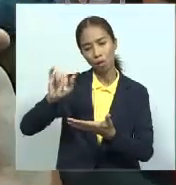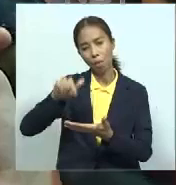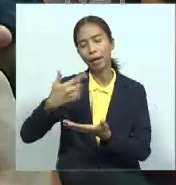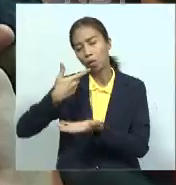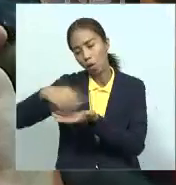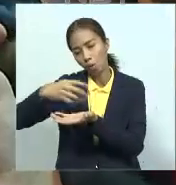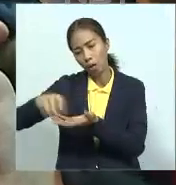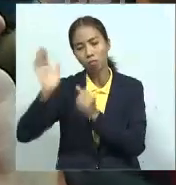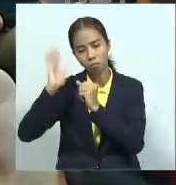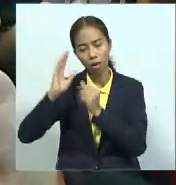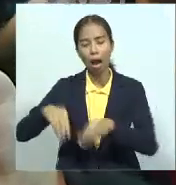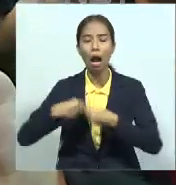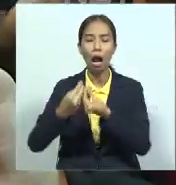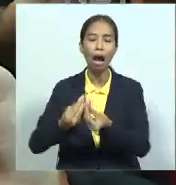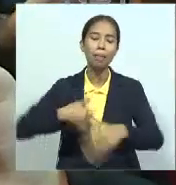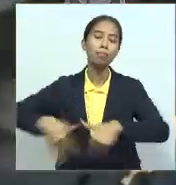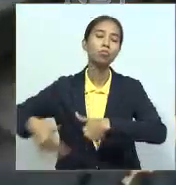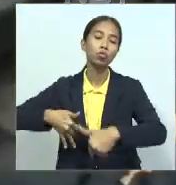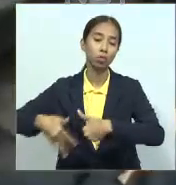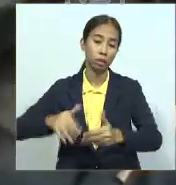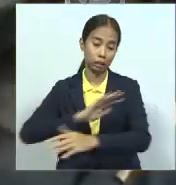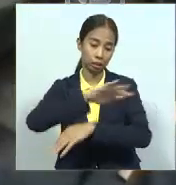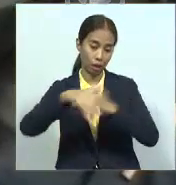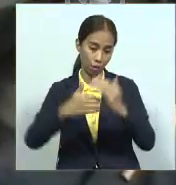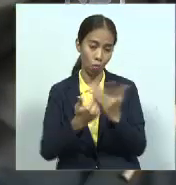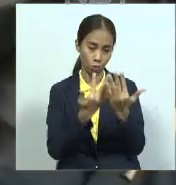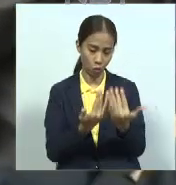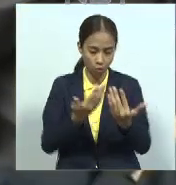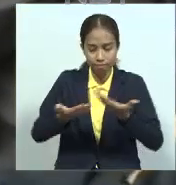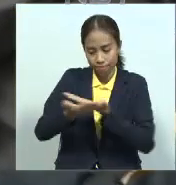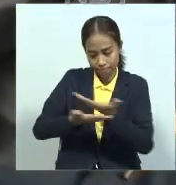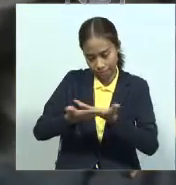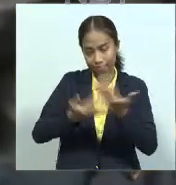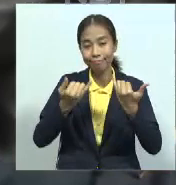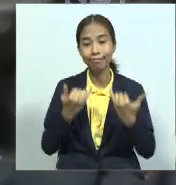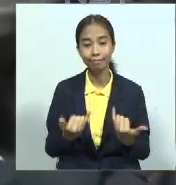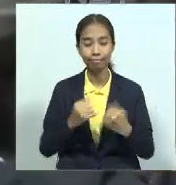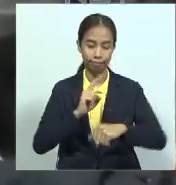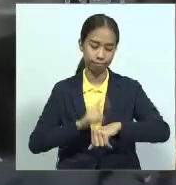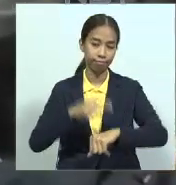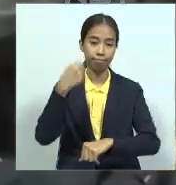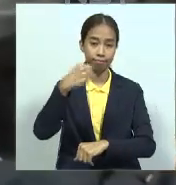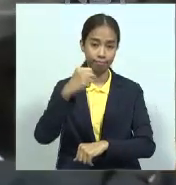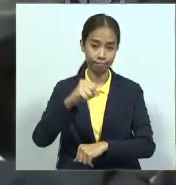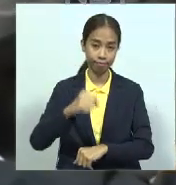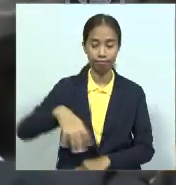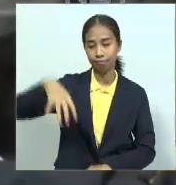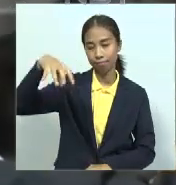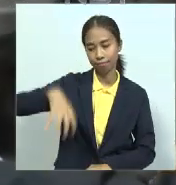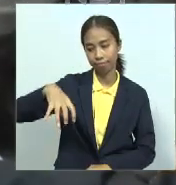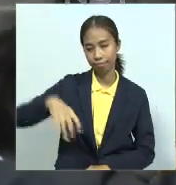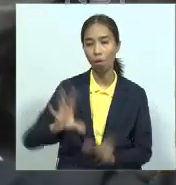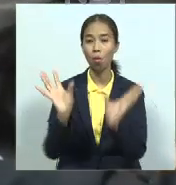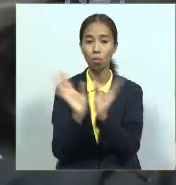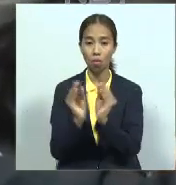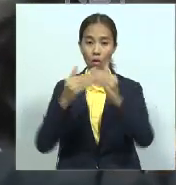าเป็นประโยชน์กับประชาชนซึ่งจะนำทั้งหมดนะครับมาพิจารณาอีกครั้งในวันนี้เวลา10 นาฬิกาที่หอประชุมใหญ่